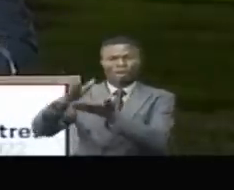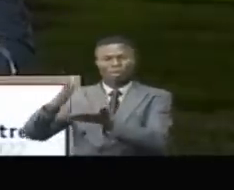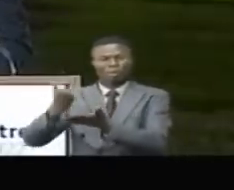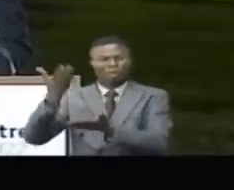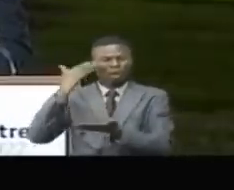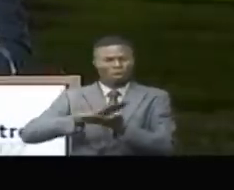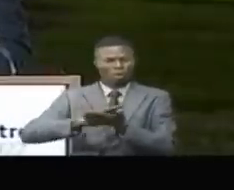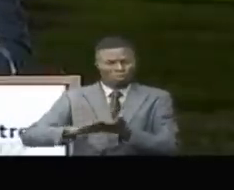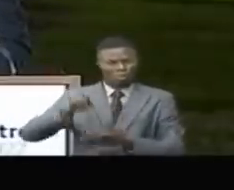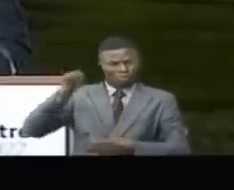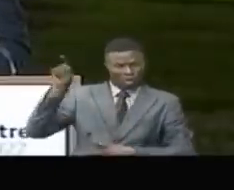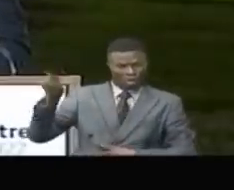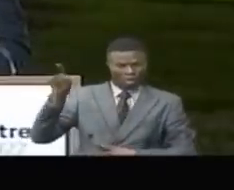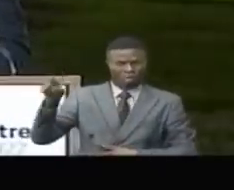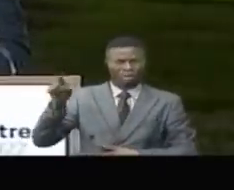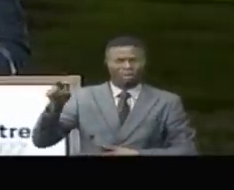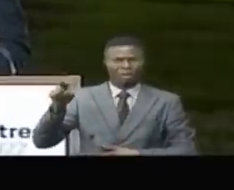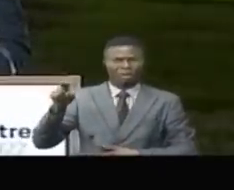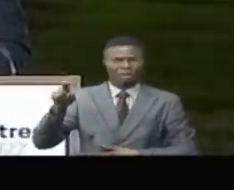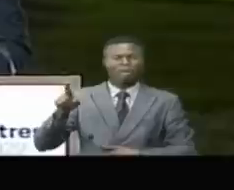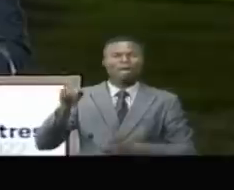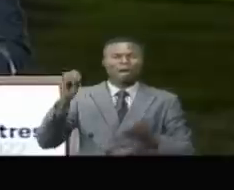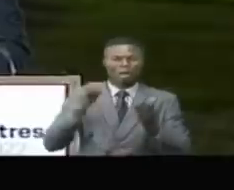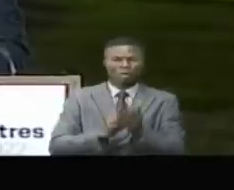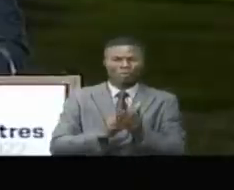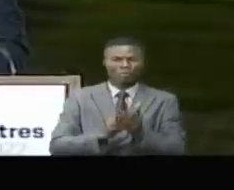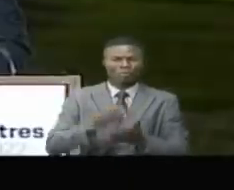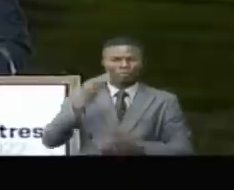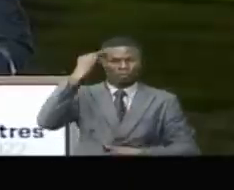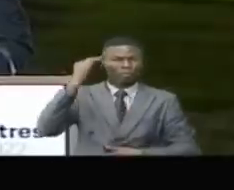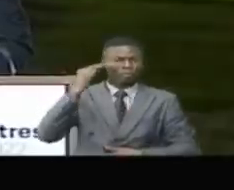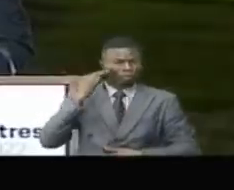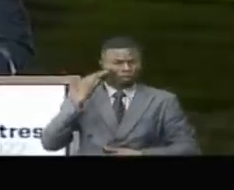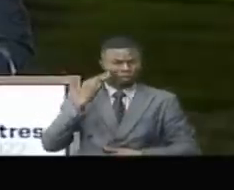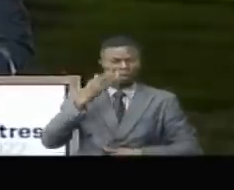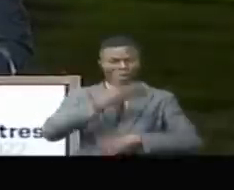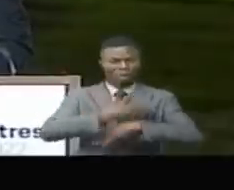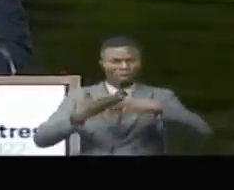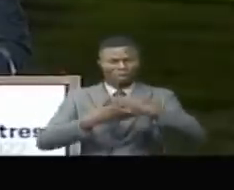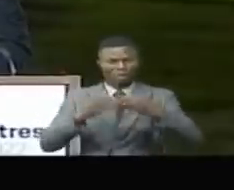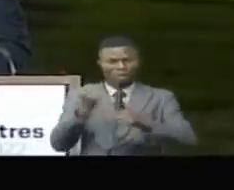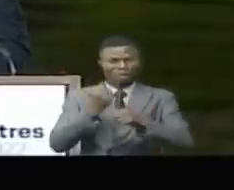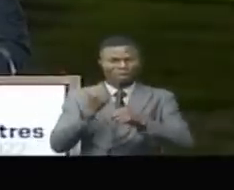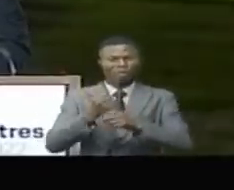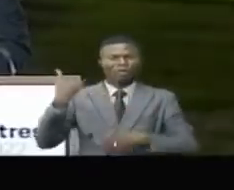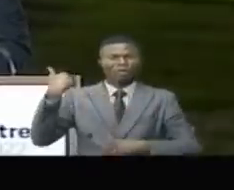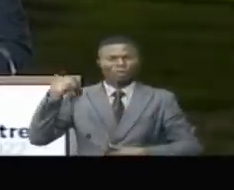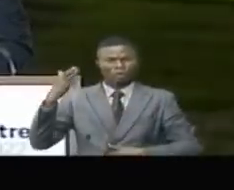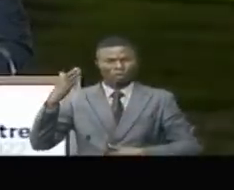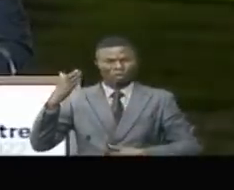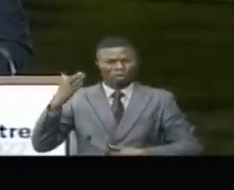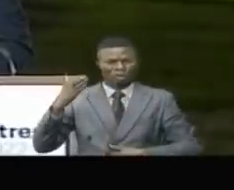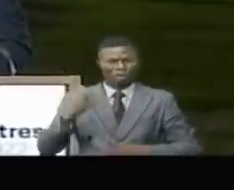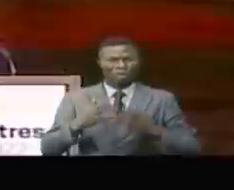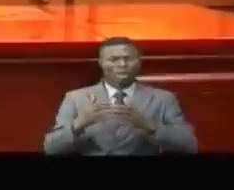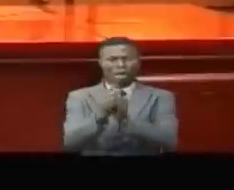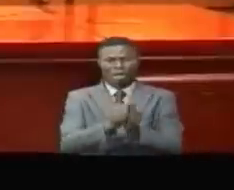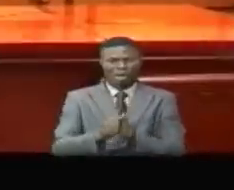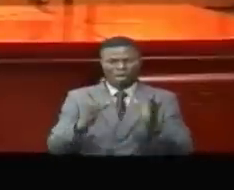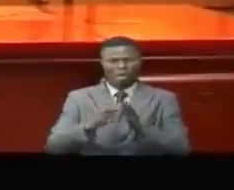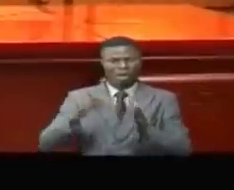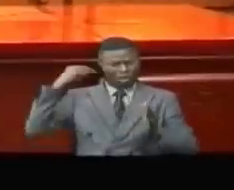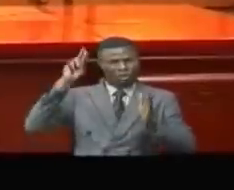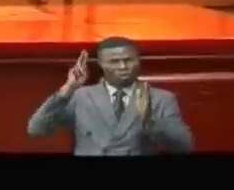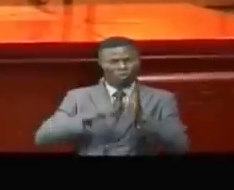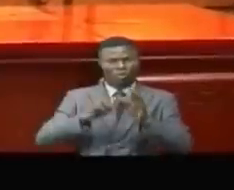cette partie de la capitale. En outre, les ministres des infrastructures et travaux publics, en collaboration avec le